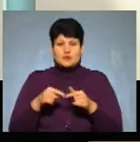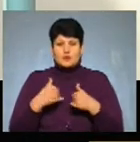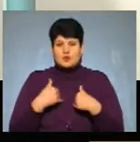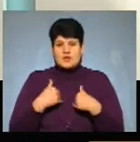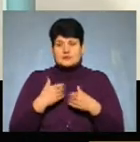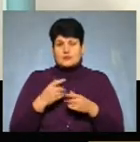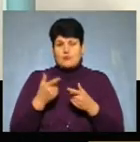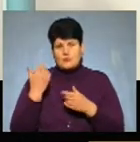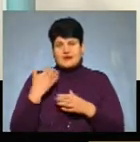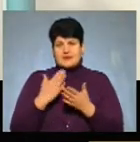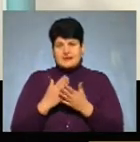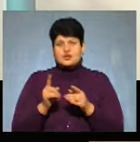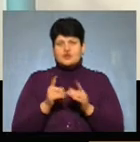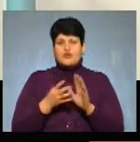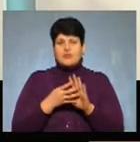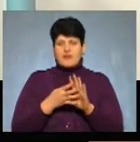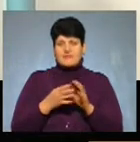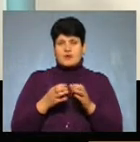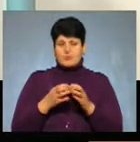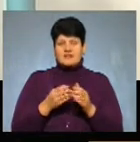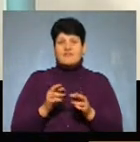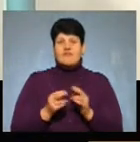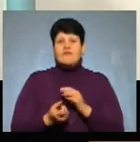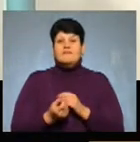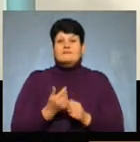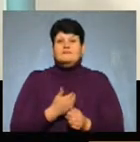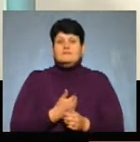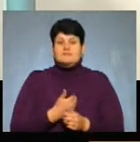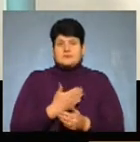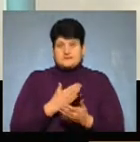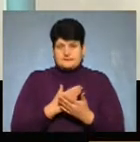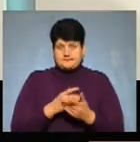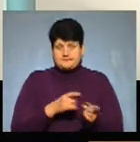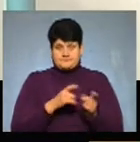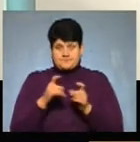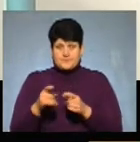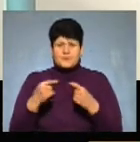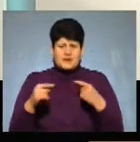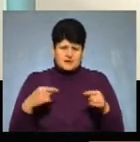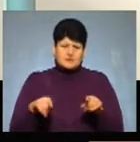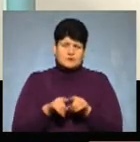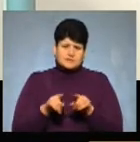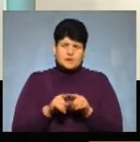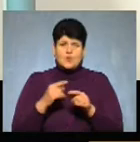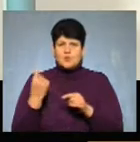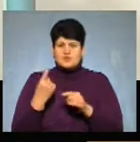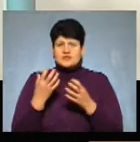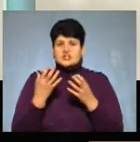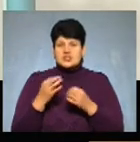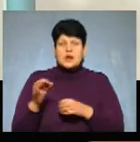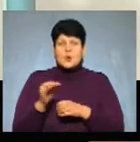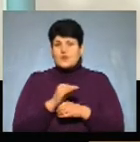Тобто у нас попередньо є ще 9 громад, виявили таке бажання. Аналогічно і в інших областях, тобто